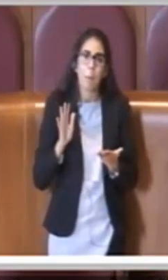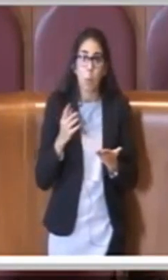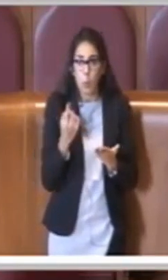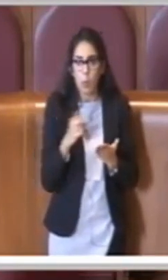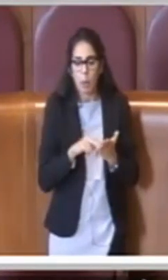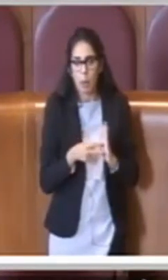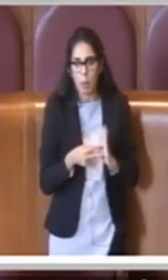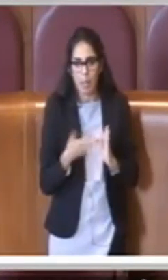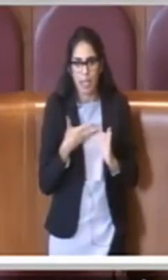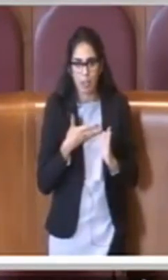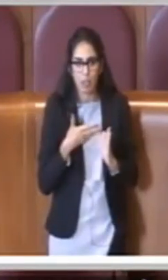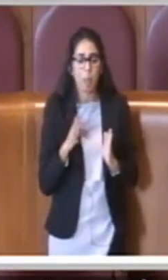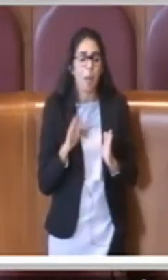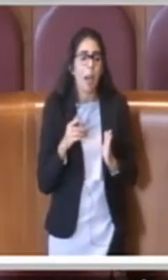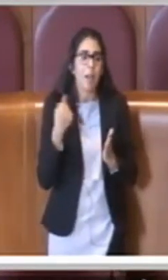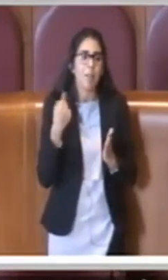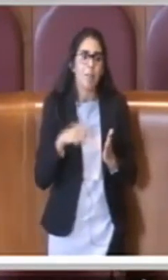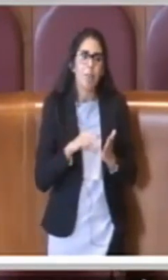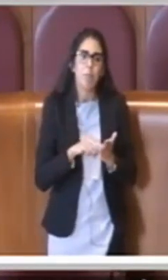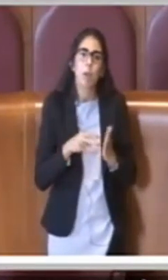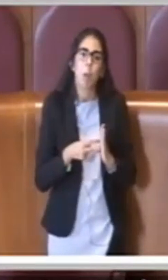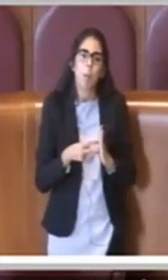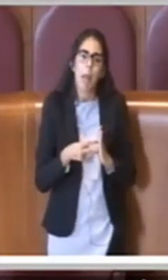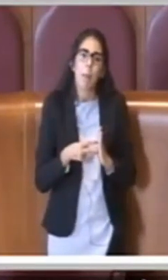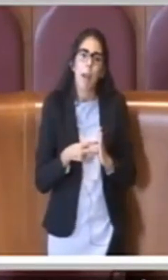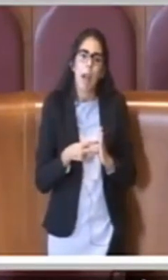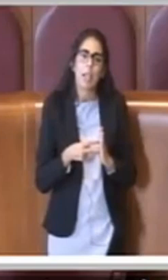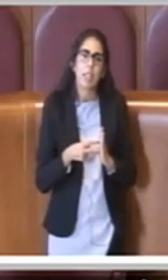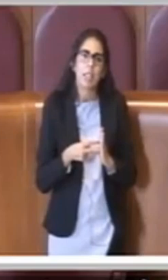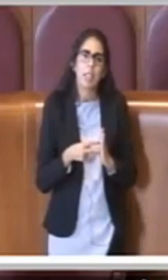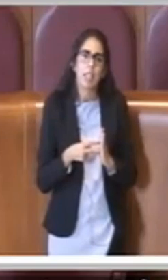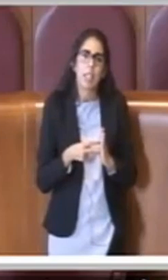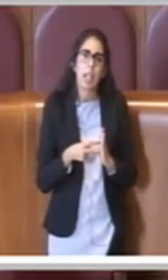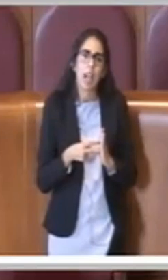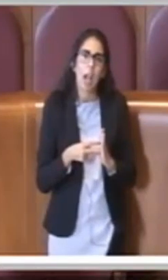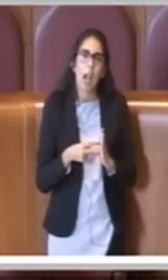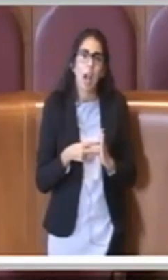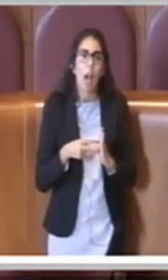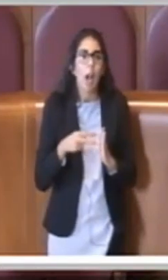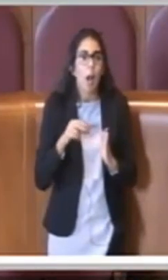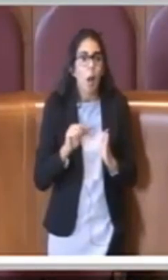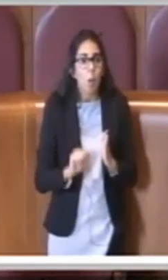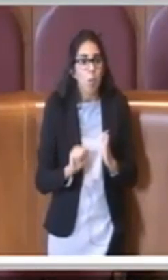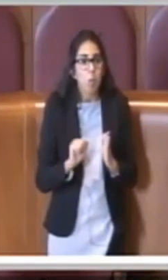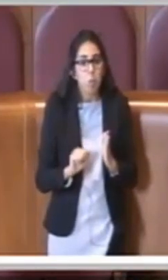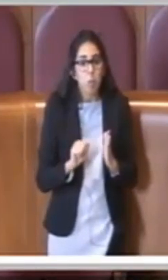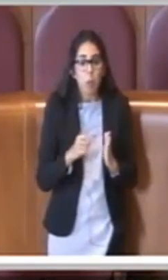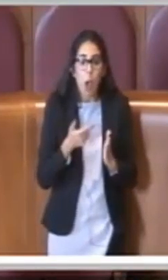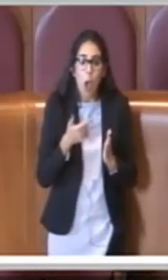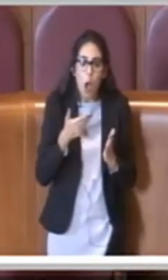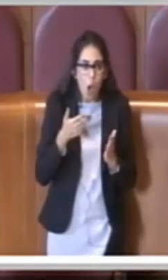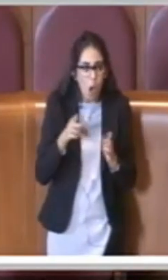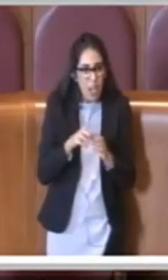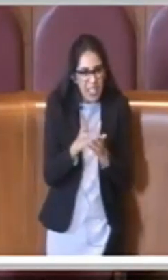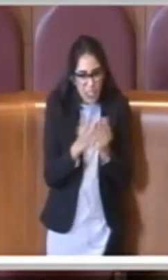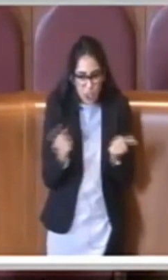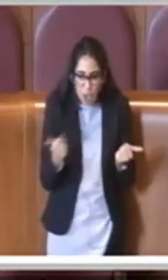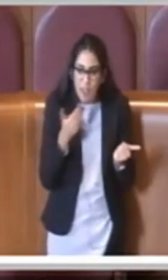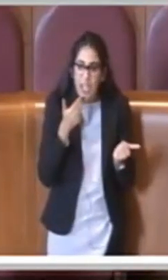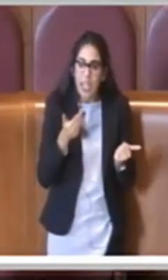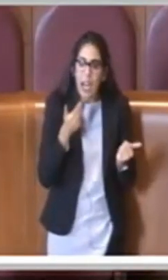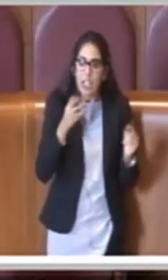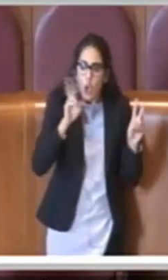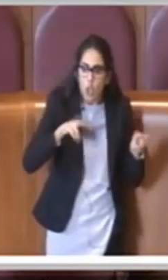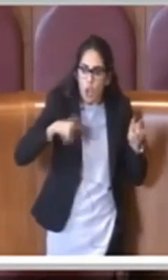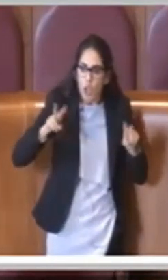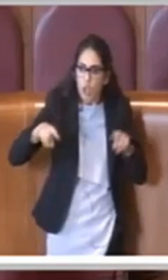questa problematica non si può indirizzare con un controllo a tappeto. Perché? Perché la coperta è